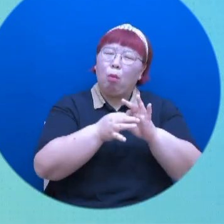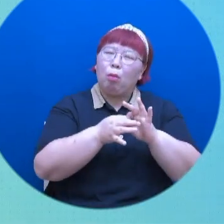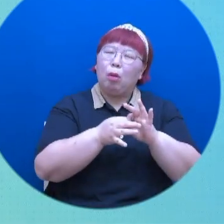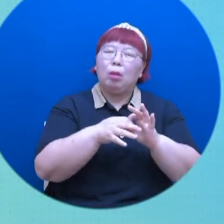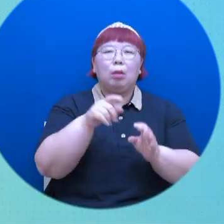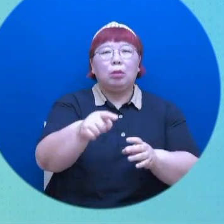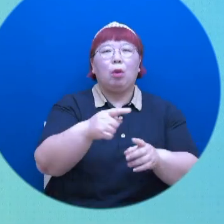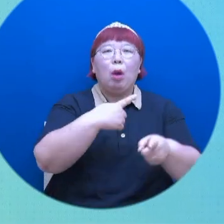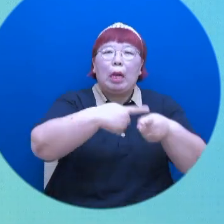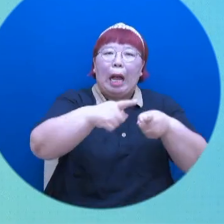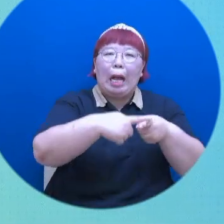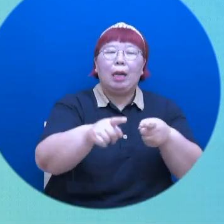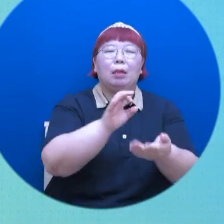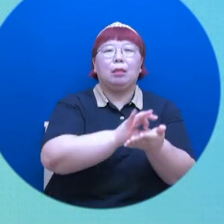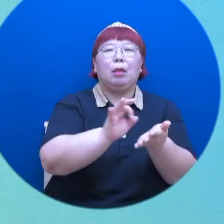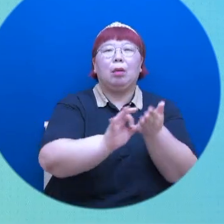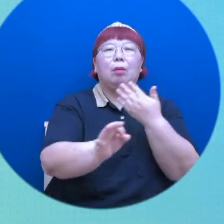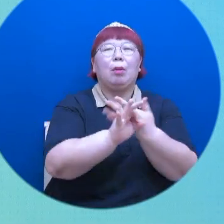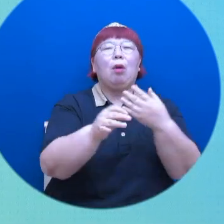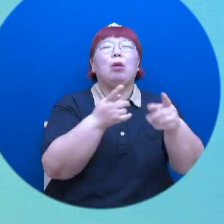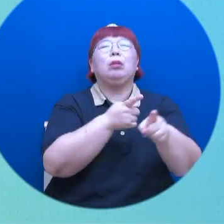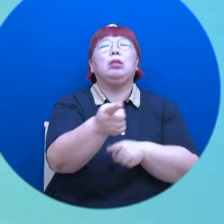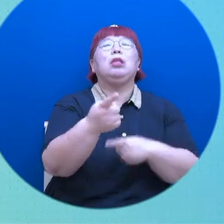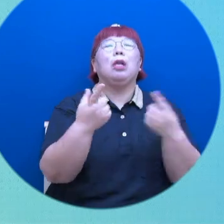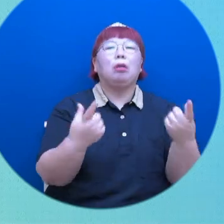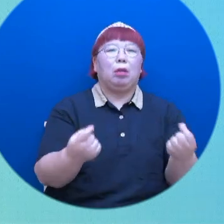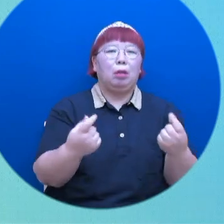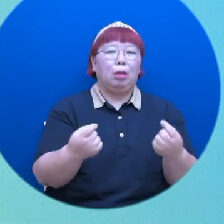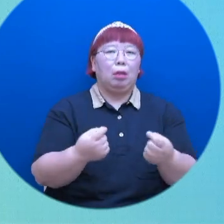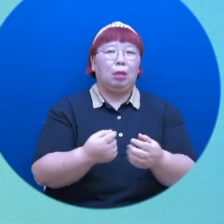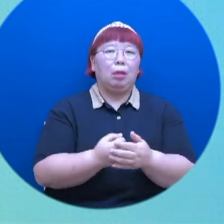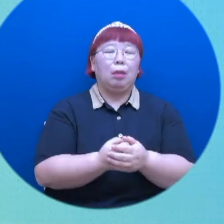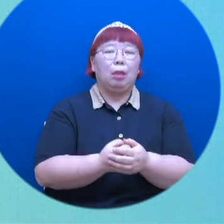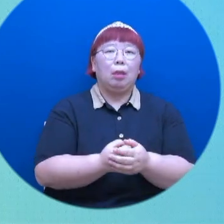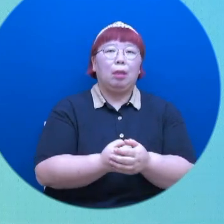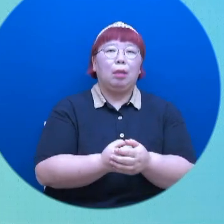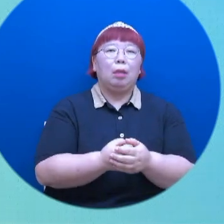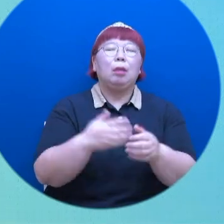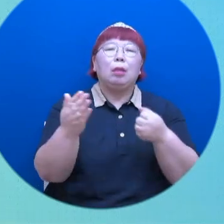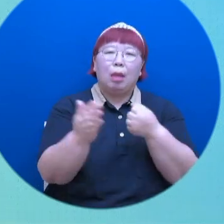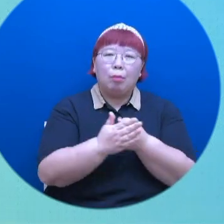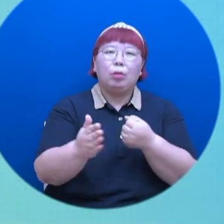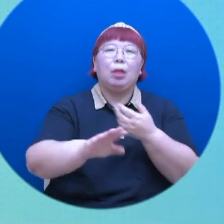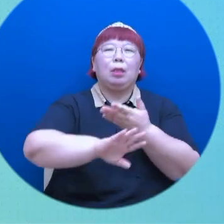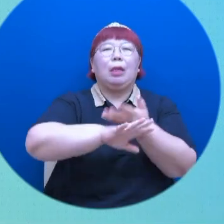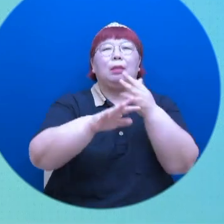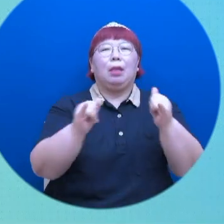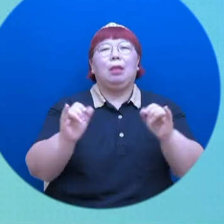써야만 승리할 수 있을 것 같습니다. 그래서 다른 사람들의 삶,